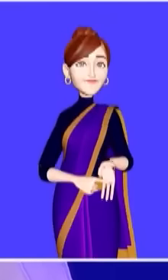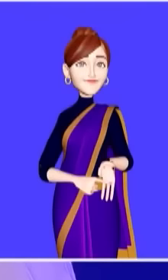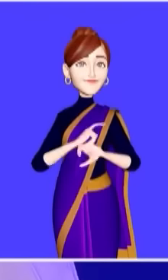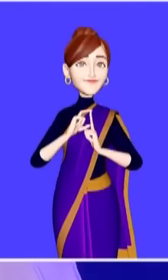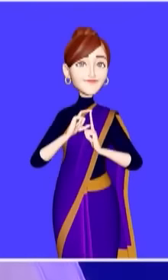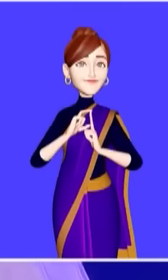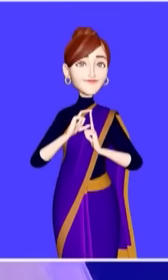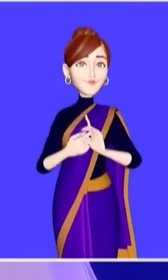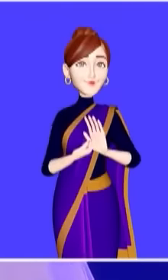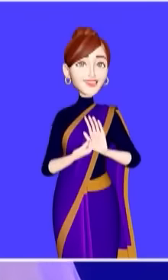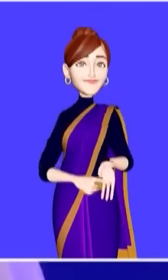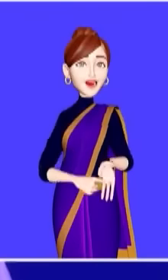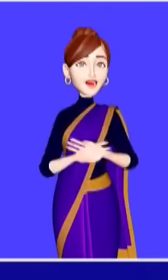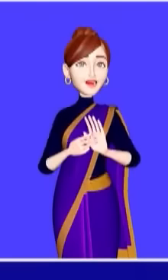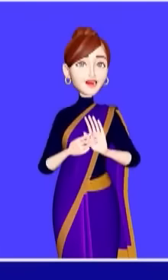MANAV